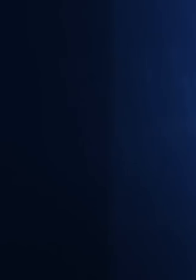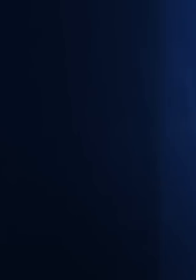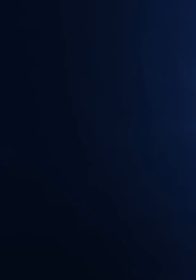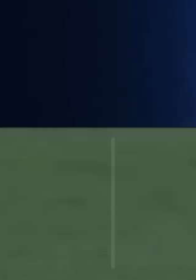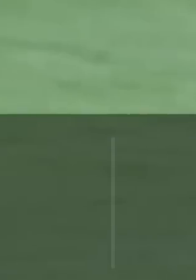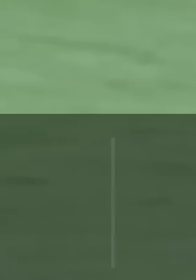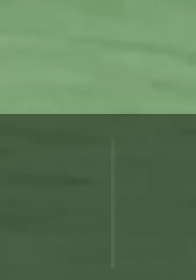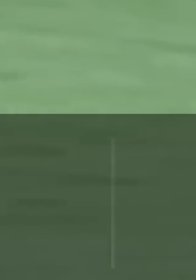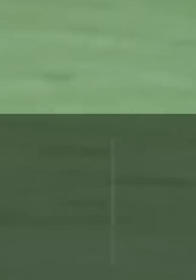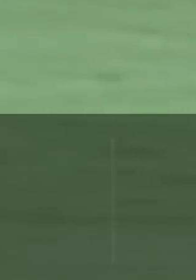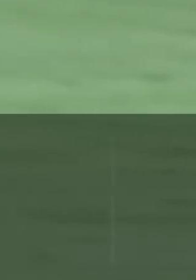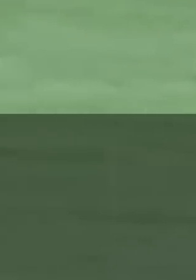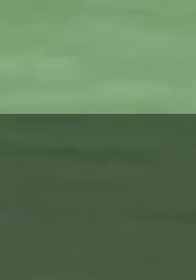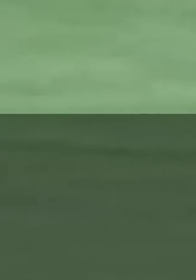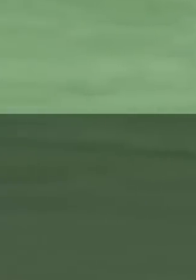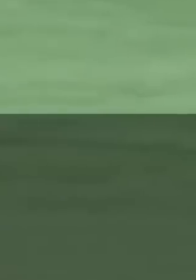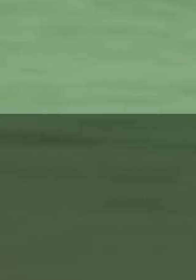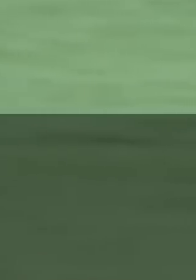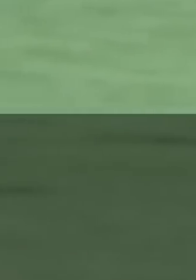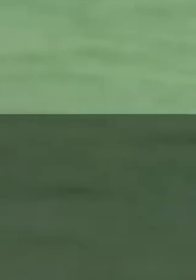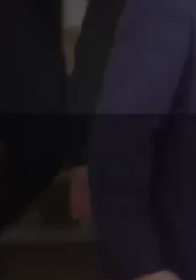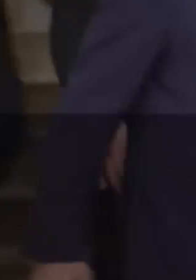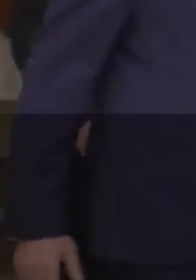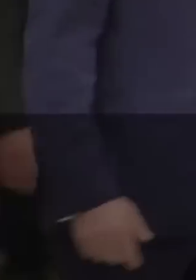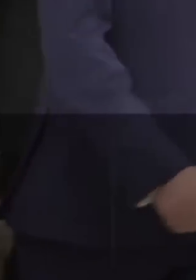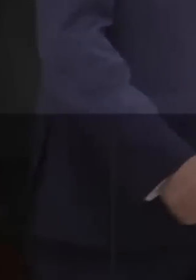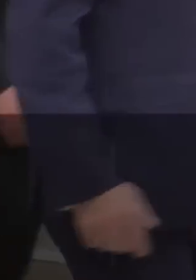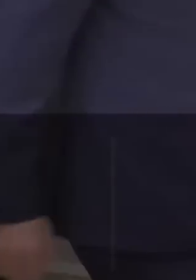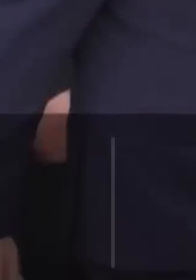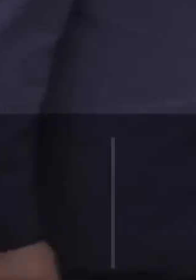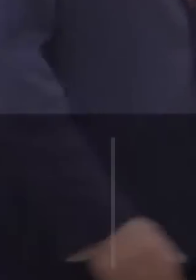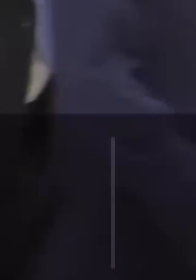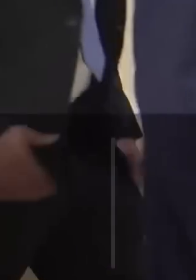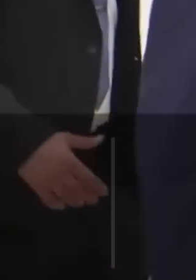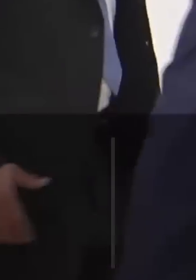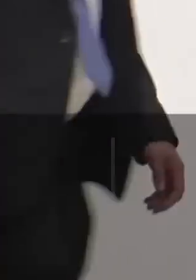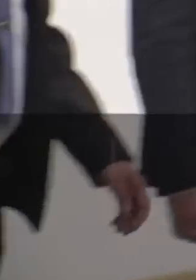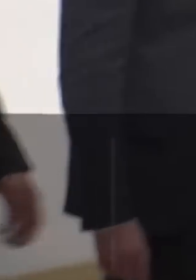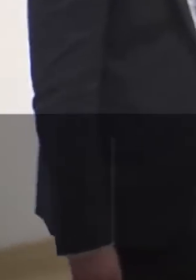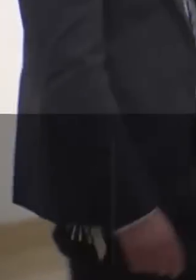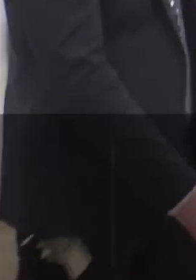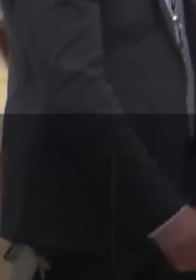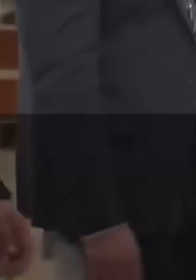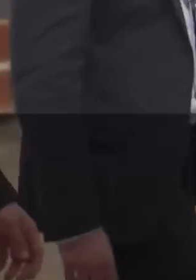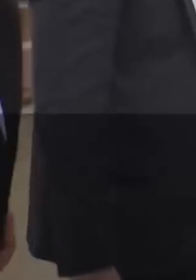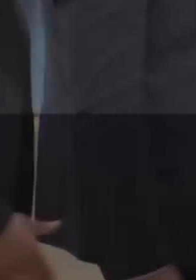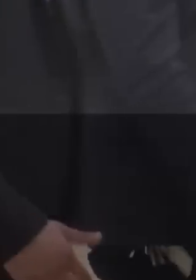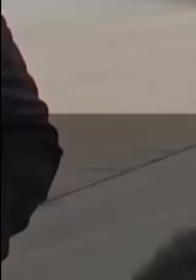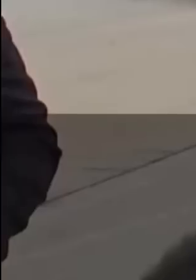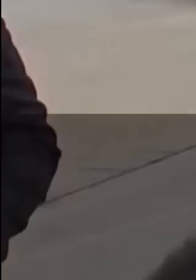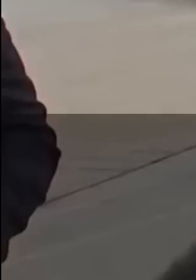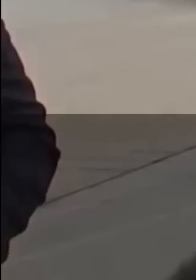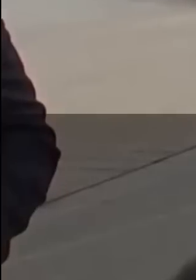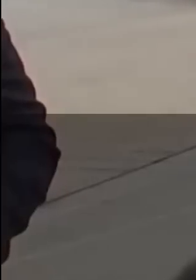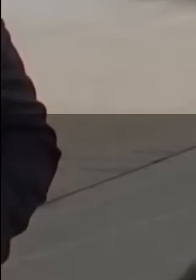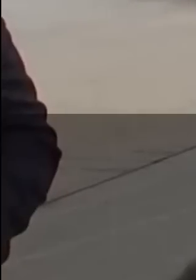חדשות הערב. מתקפה חסרת תקדים של ביידן נגד נתניהו. Could have made that clear. I'm hopeful